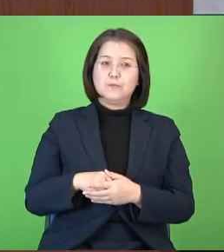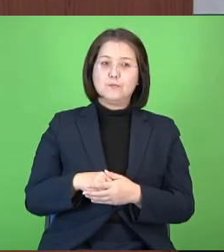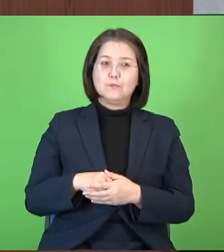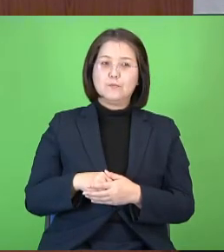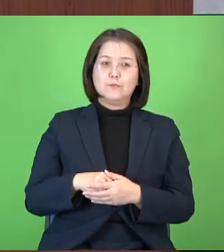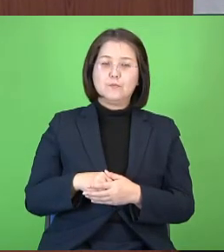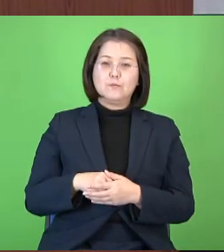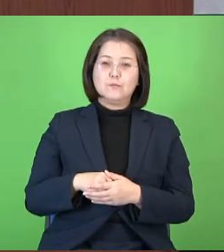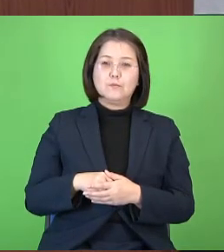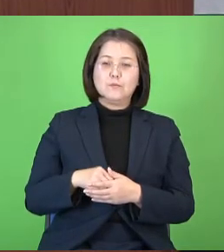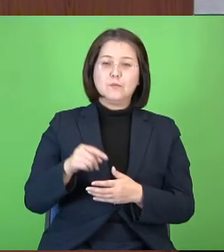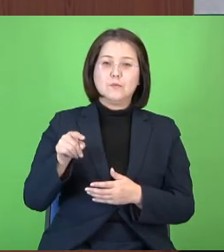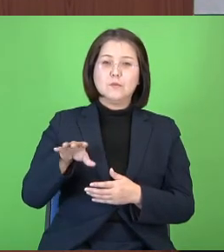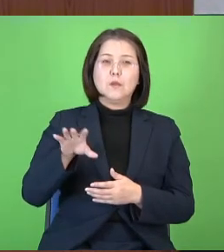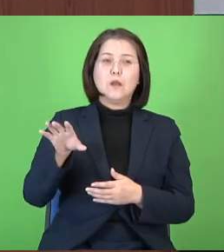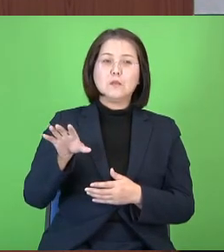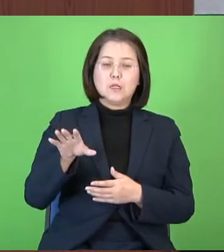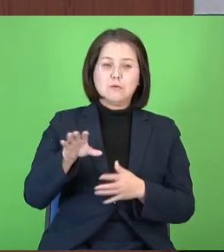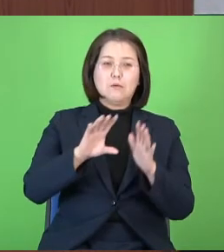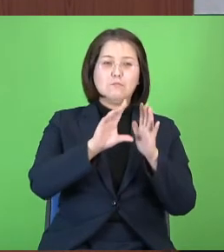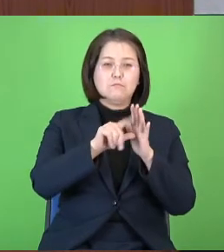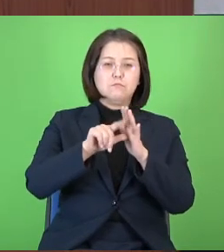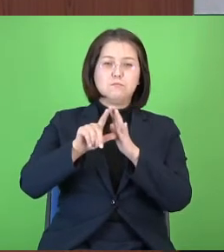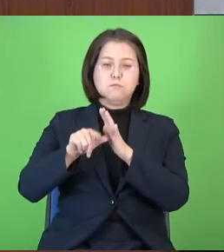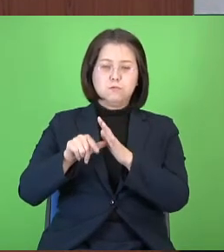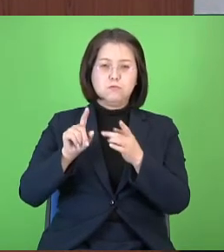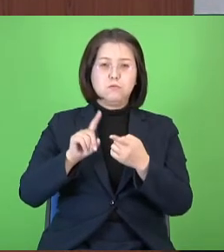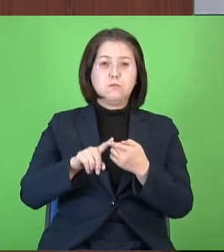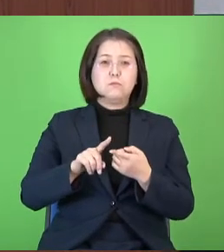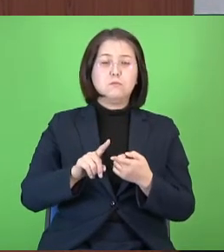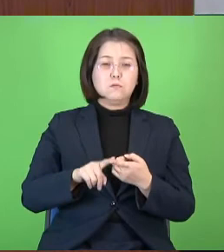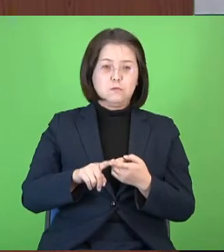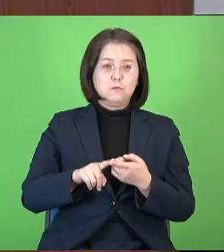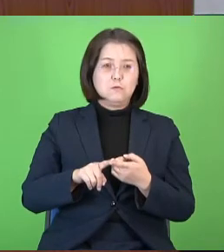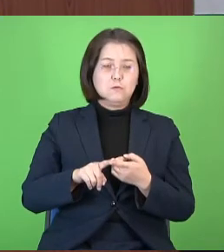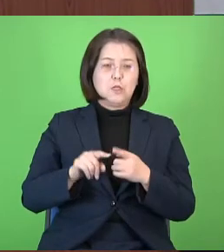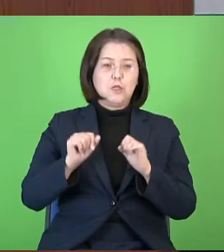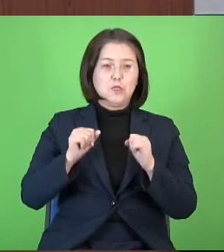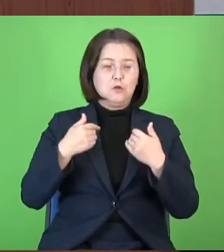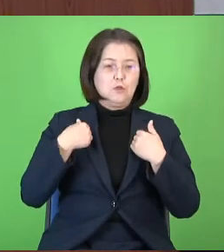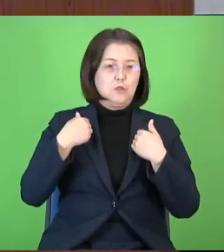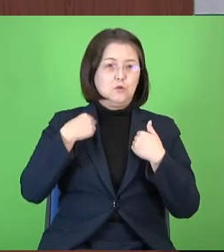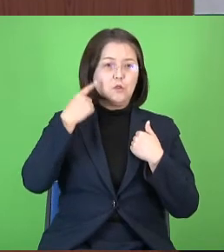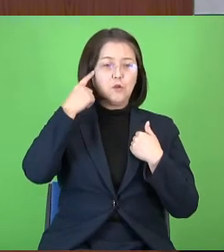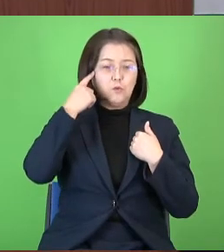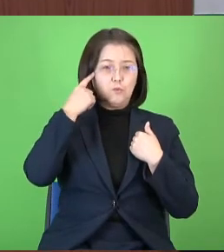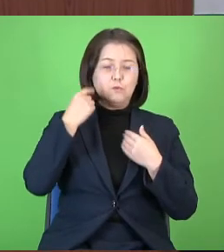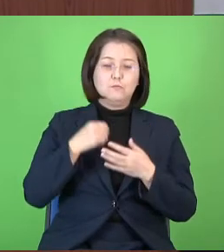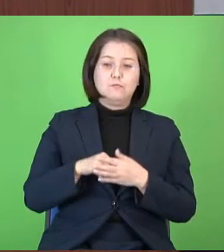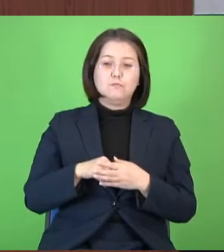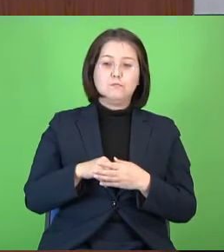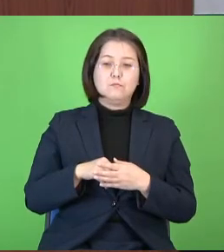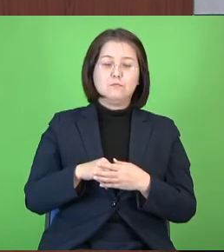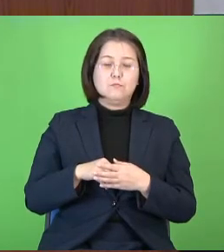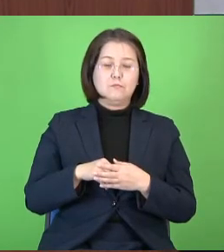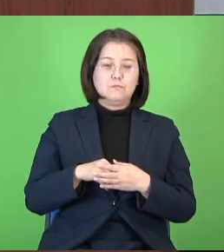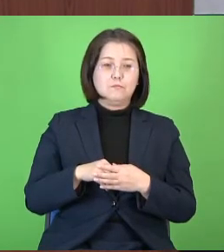ありますけれどもあの警察との協議することになると思いますはいん